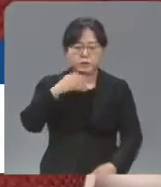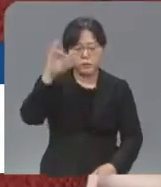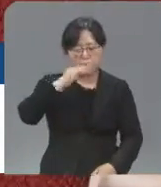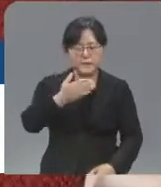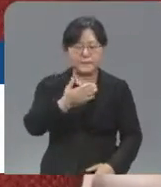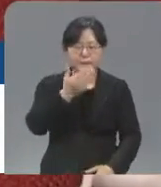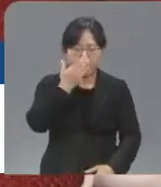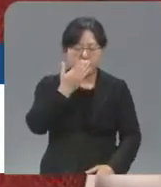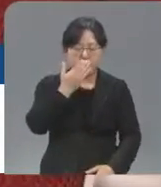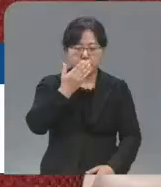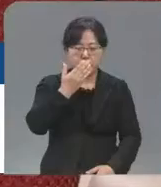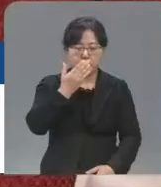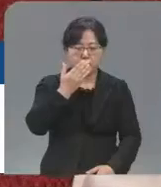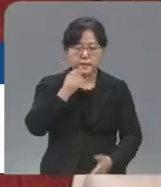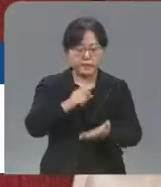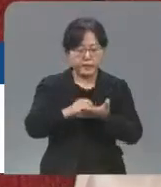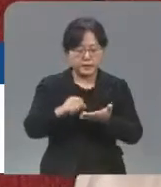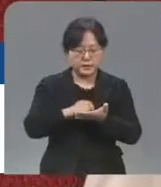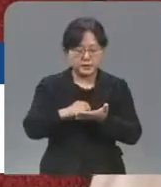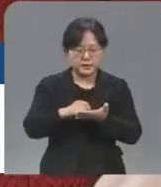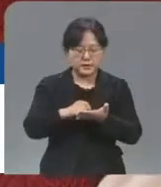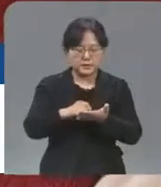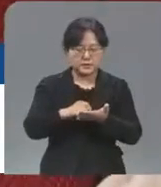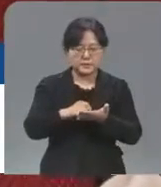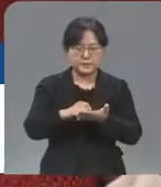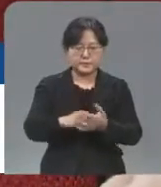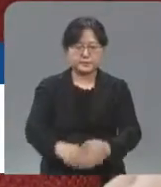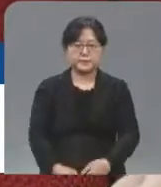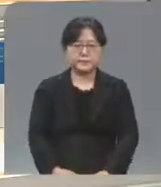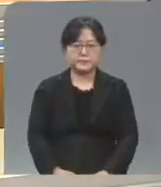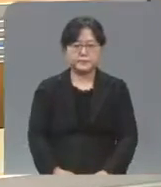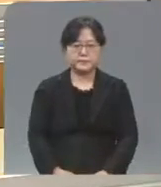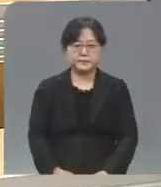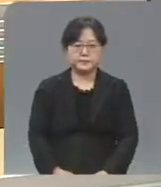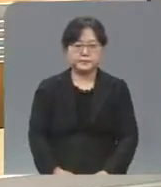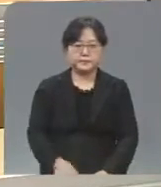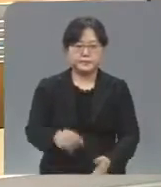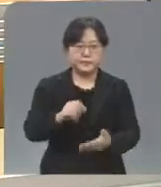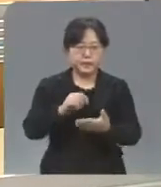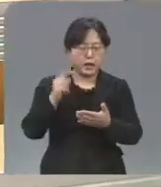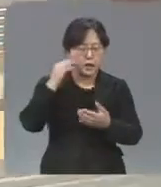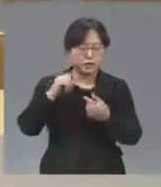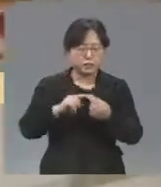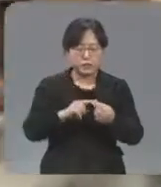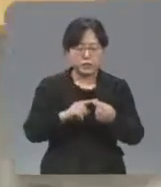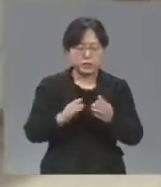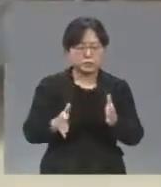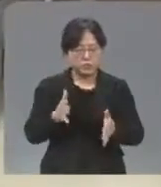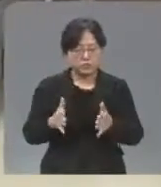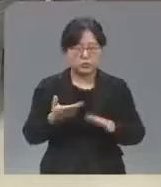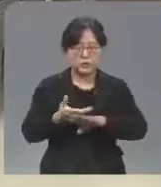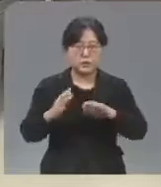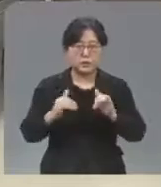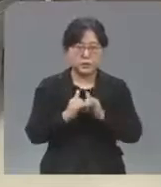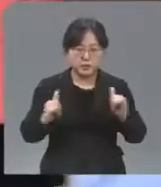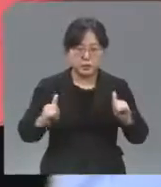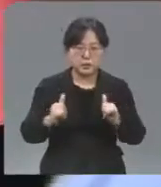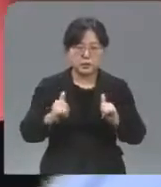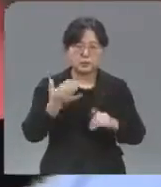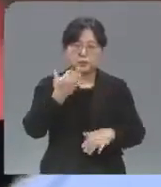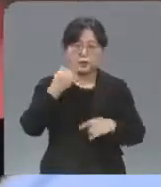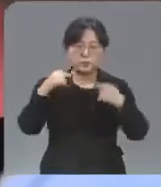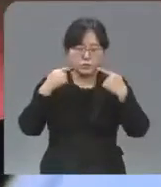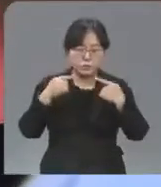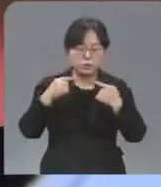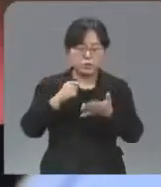수 있다라는 데에서 쓸 겁니다. 한글이 서툰 외국인들을 위해 색종이와 색연필을